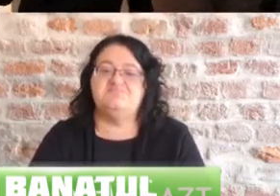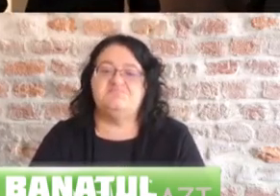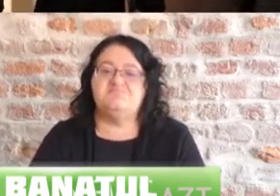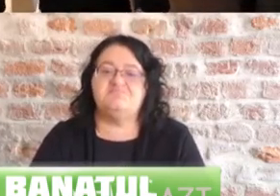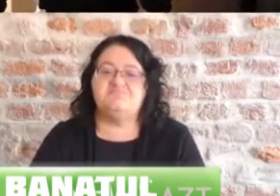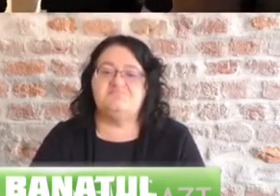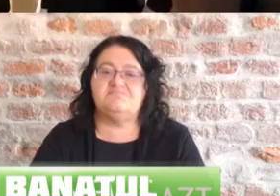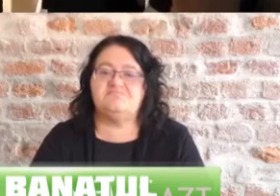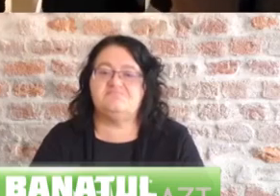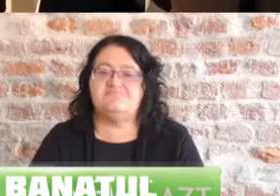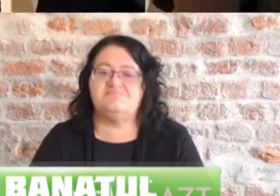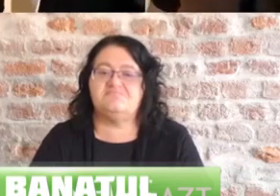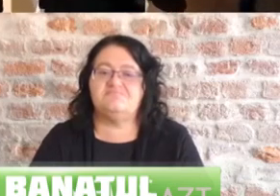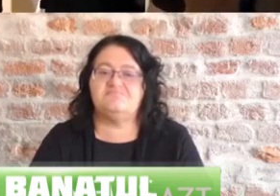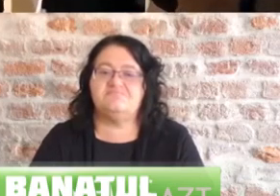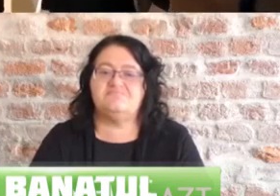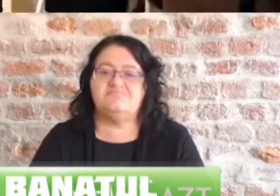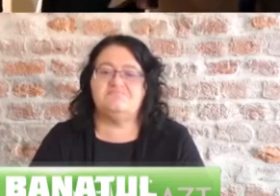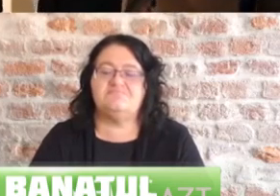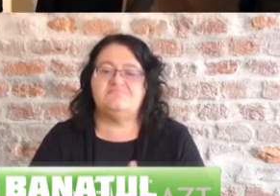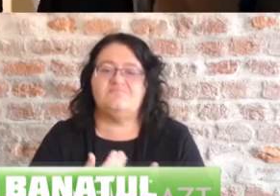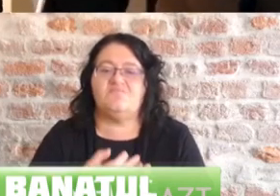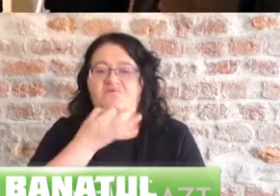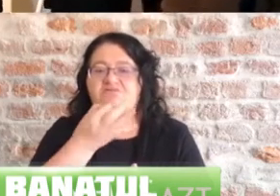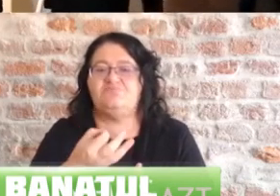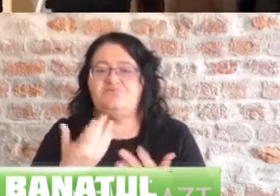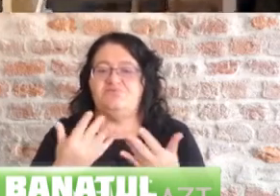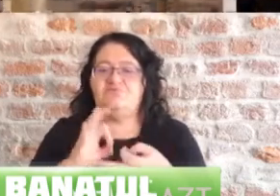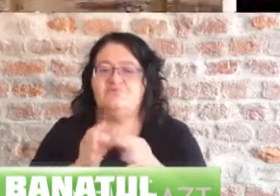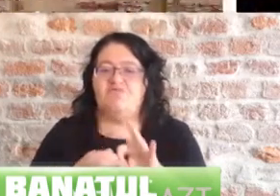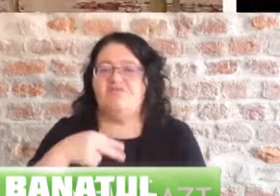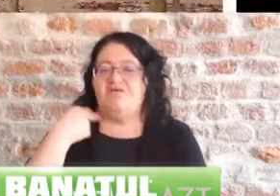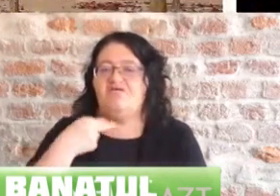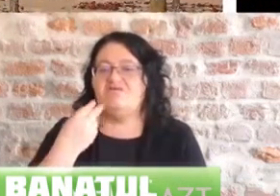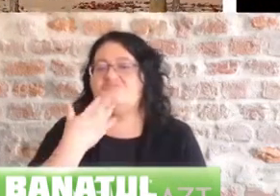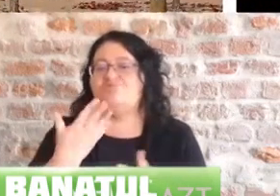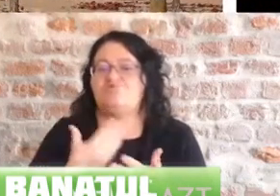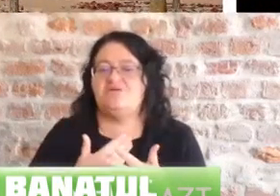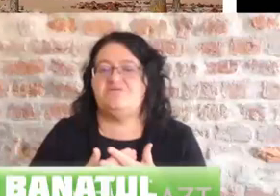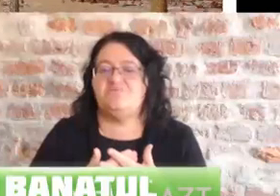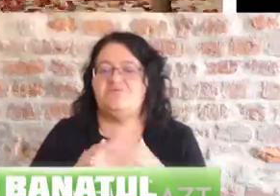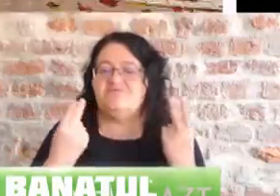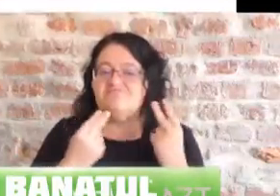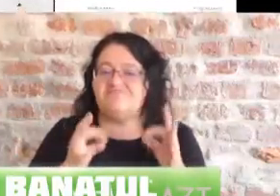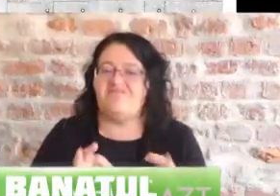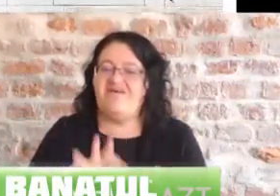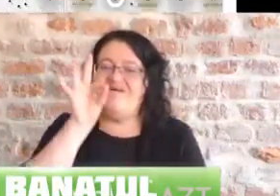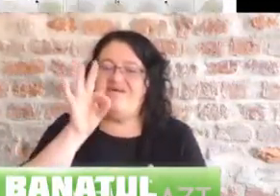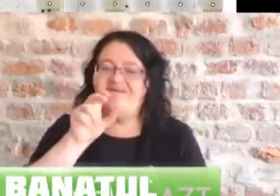I would like to address a few words in English first. We would like to thank you for your appreciation, for